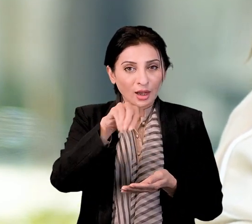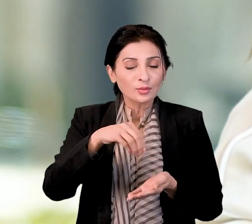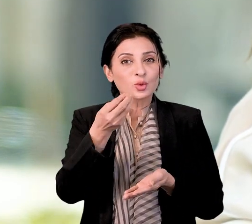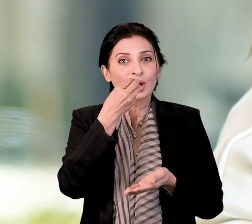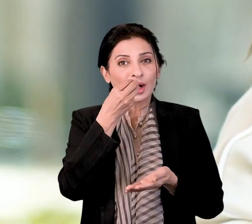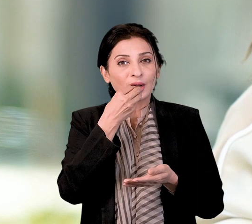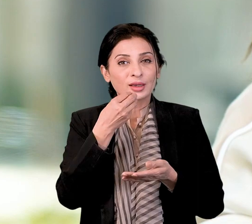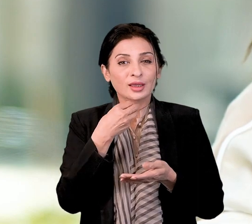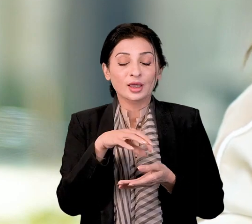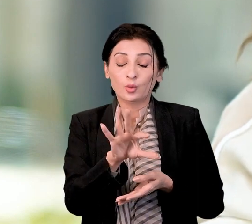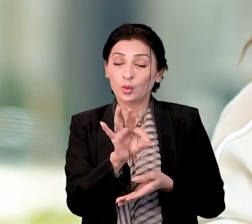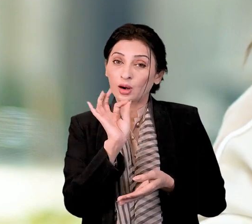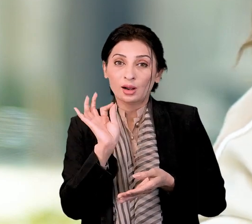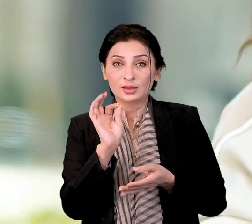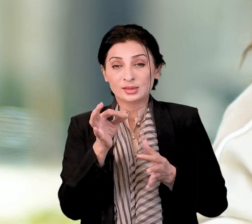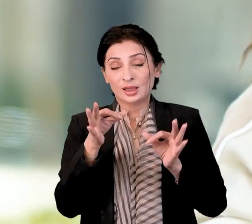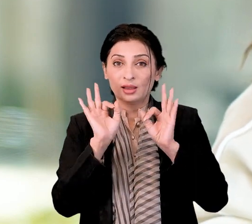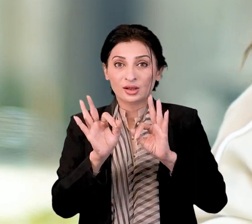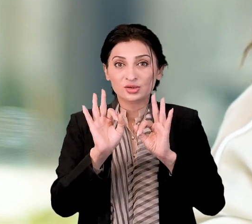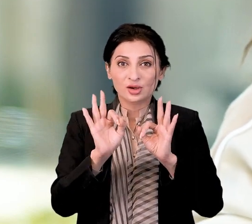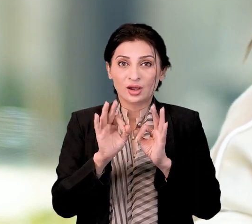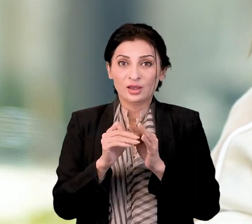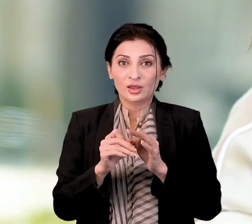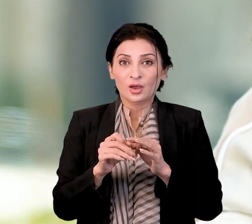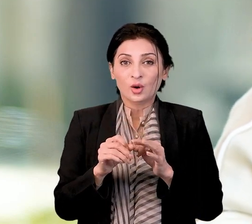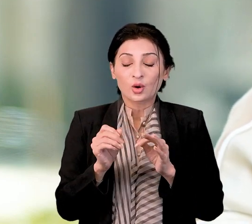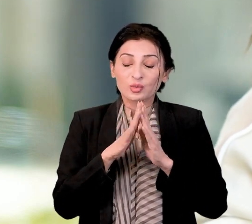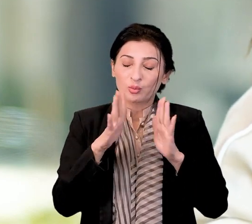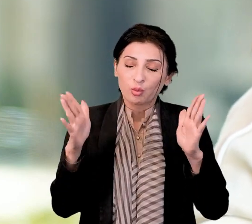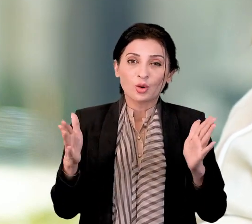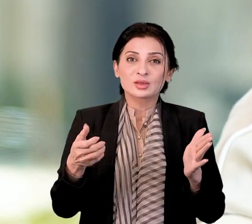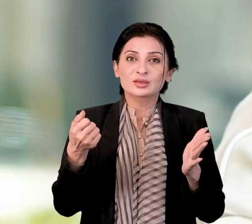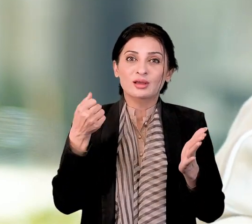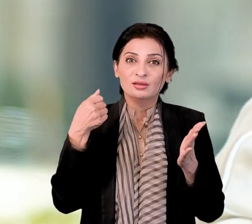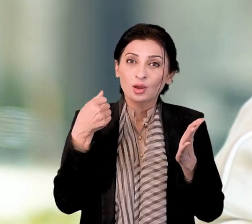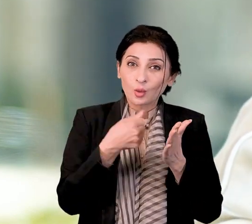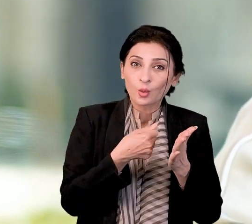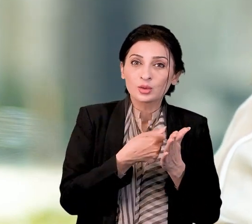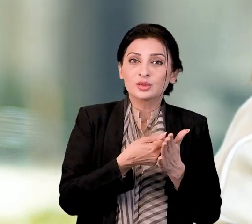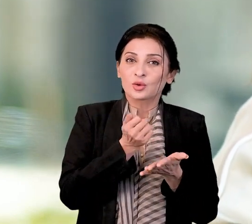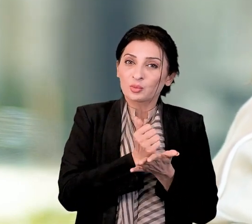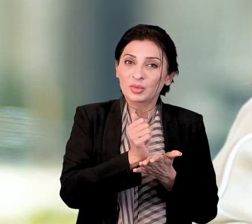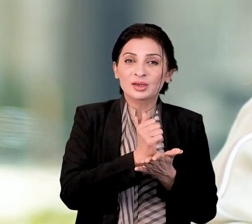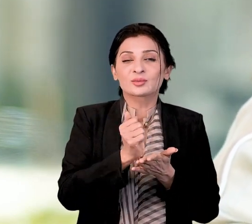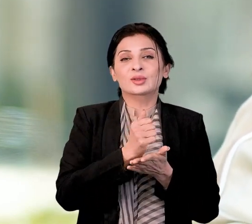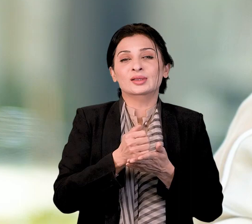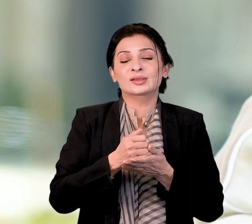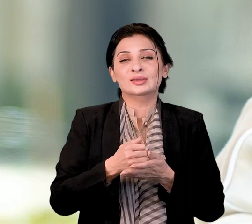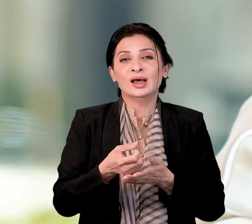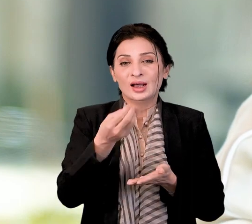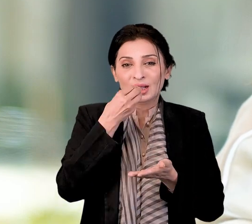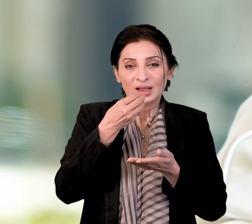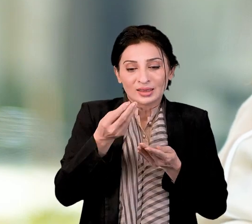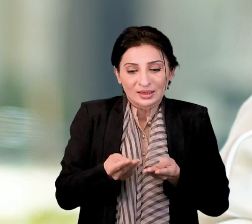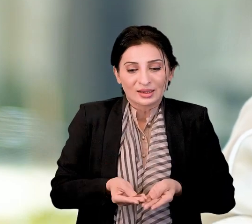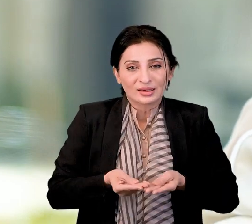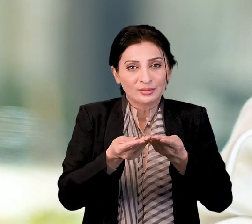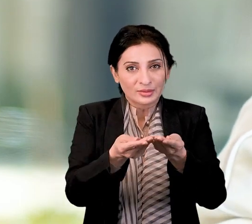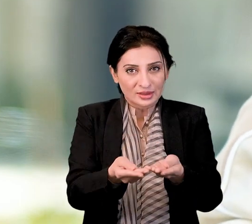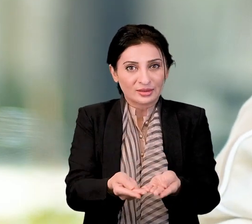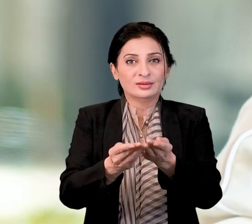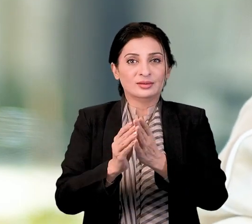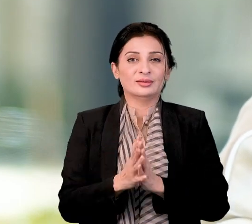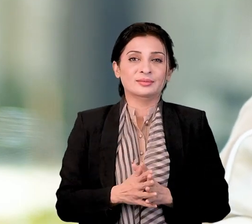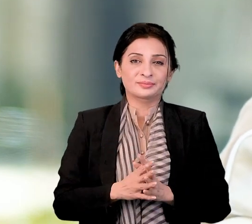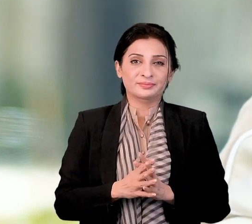अंदर बहुत लगन और मेहनत के साथ हमने ये खाना प्रेजेंट किया है. सो या आई थिंक लाहौर इज़ स्टिल अ लिटिल मोर